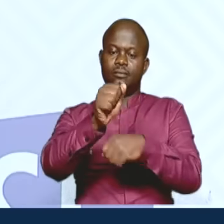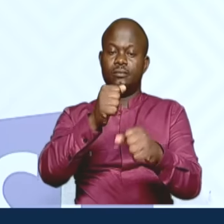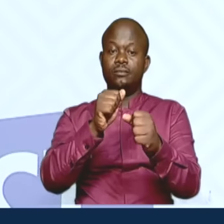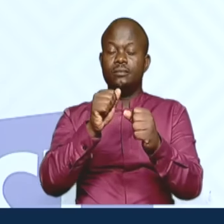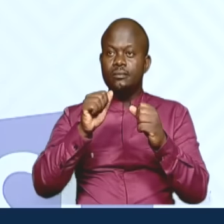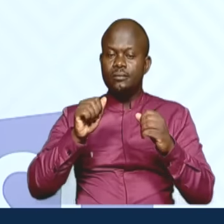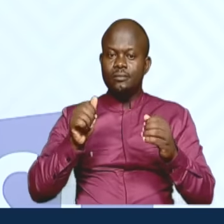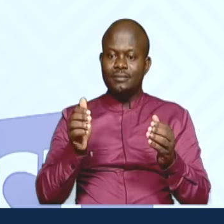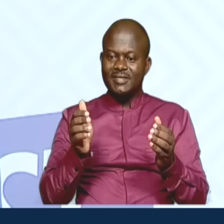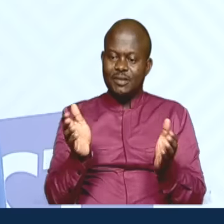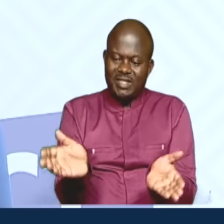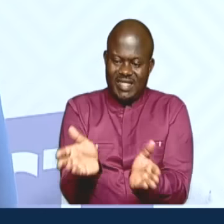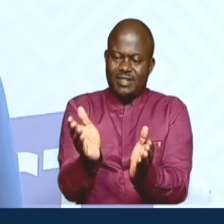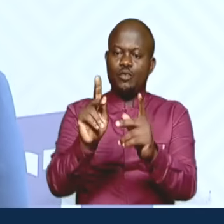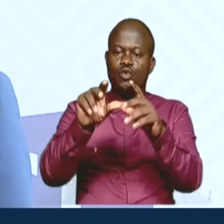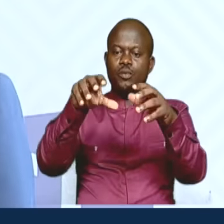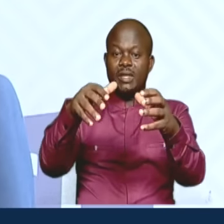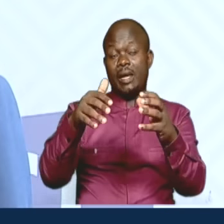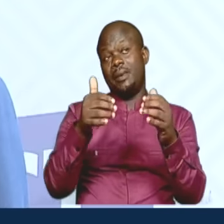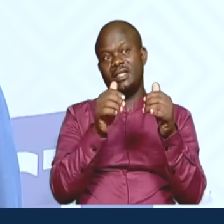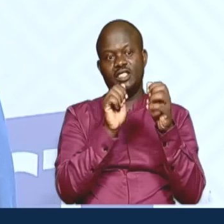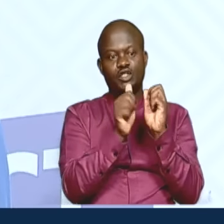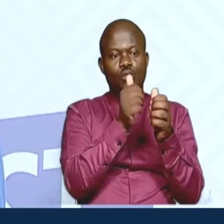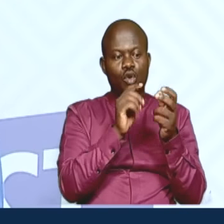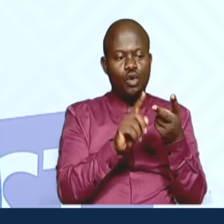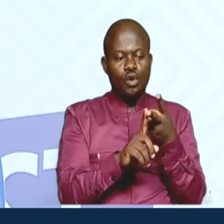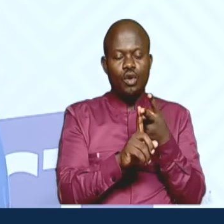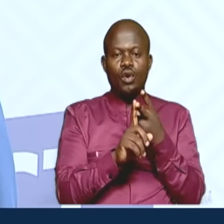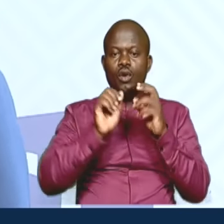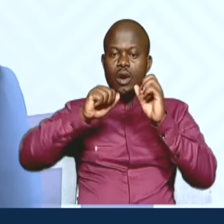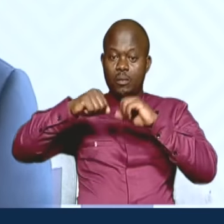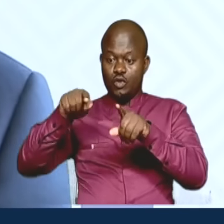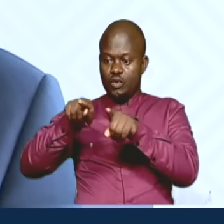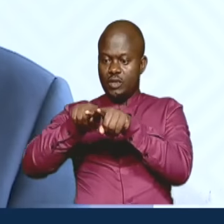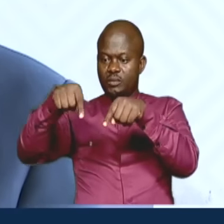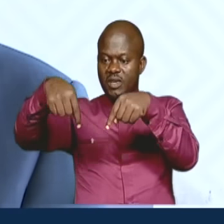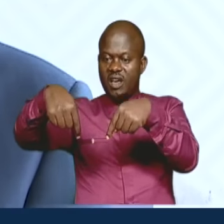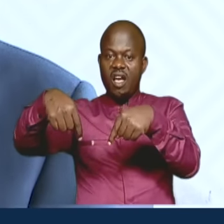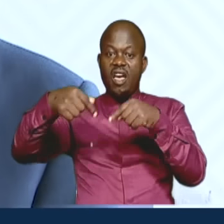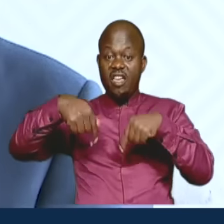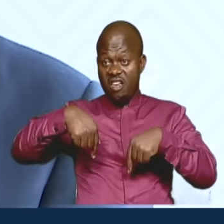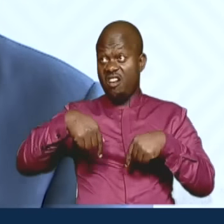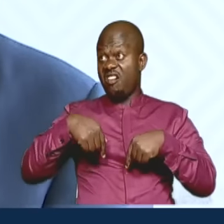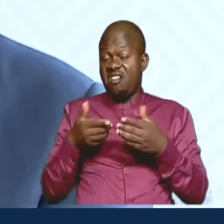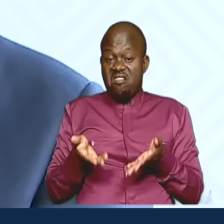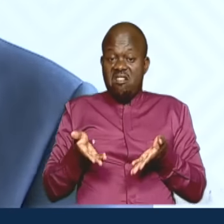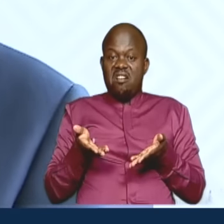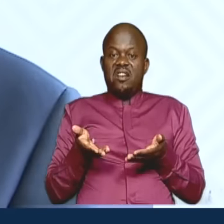community yaba ari sport yaba ari amatuno nkaya ngaya yaba ari